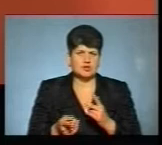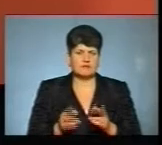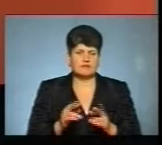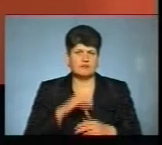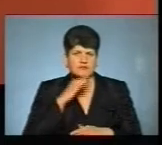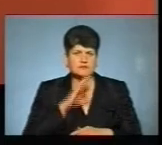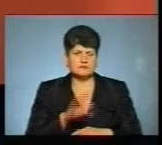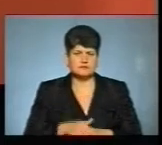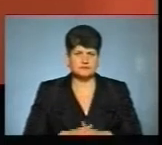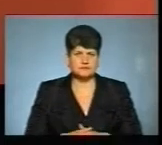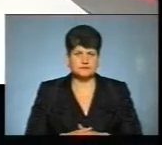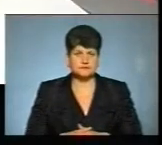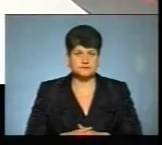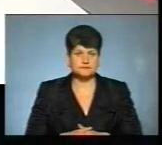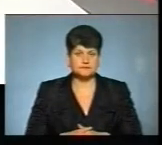достатньо засвоїли?